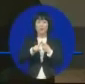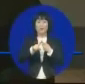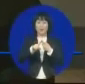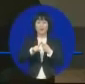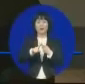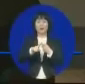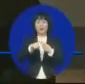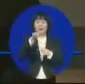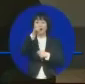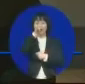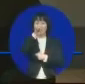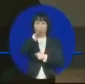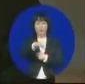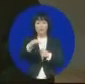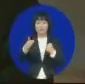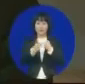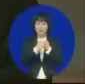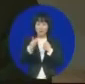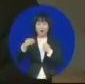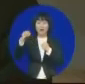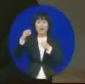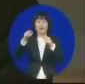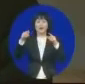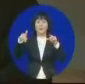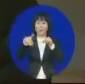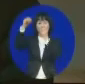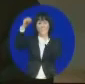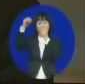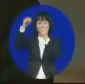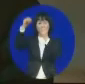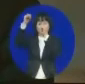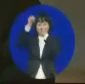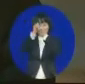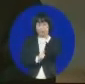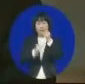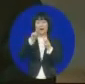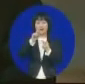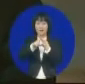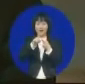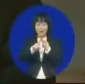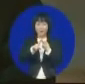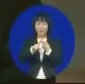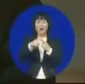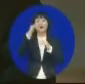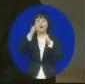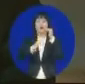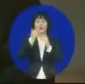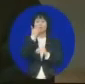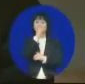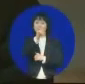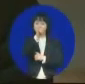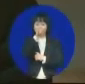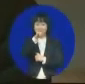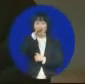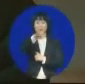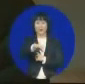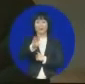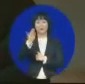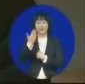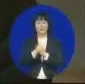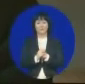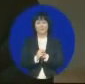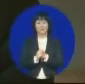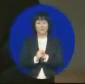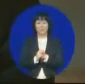다니세요 전 중 3 식품 성사로 시행하게 되고 그 다음에 우리 전통 문화를 체험할수 있는 체험의 잘 얘기를